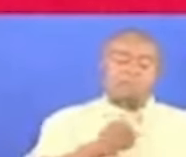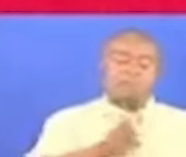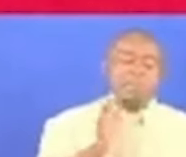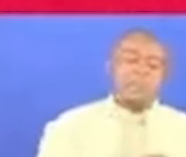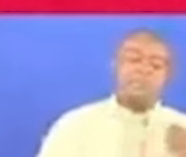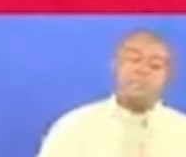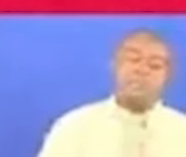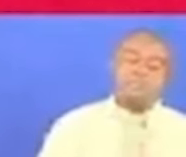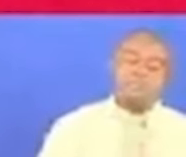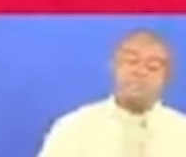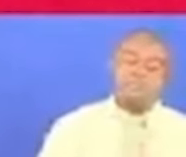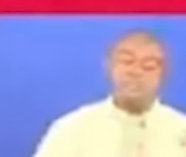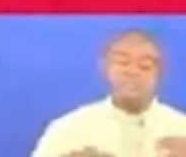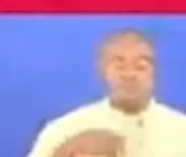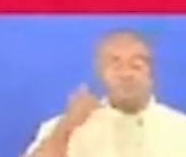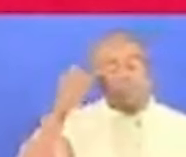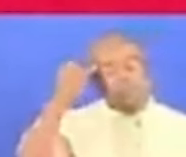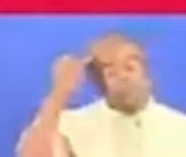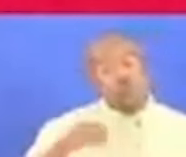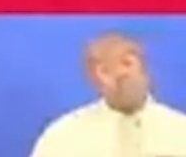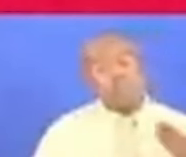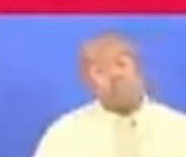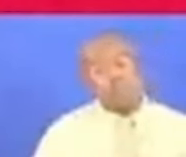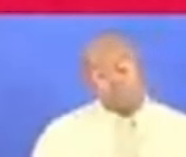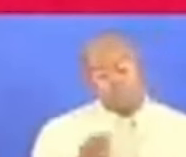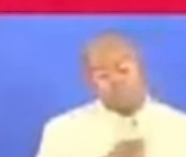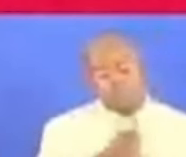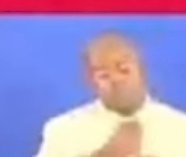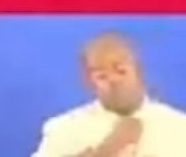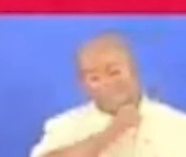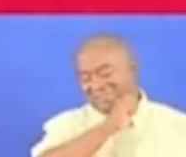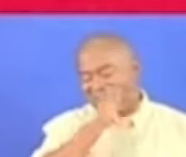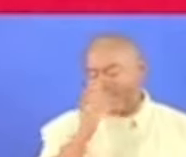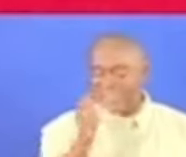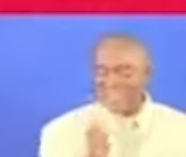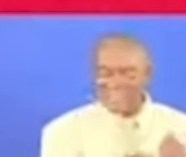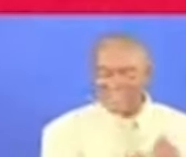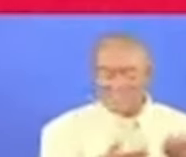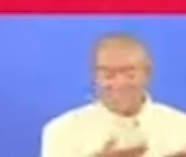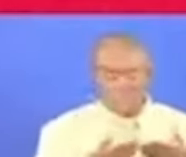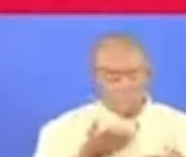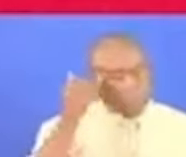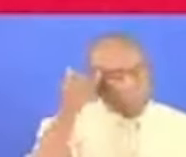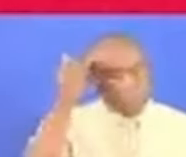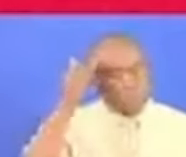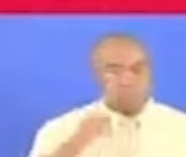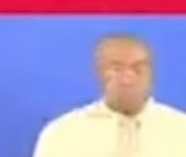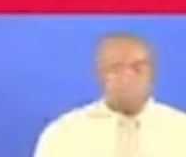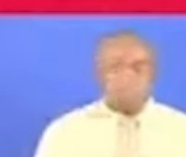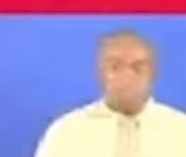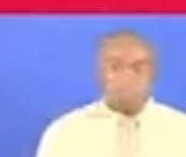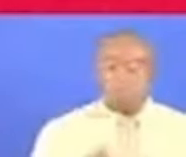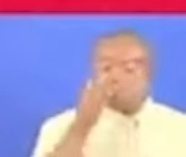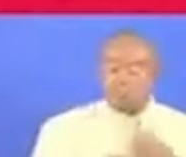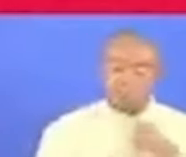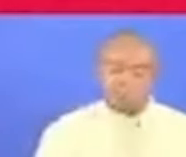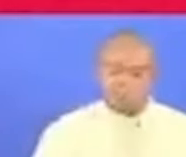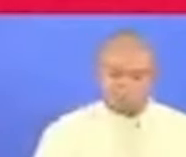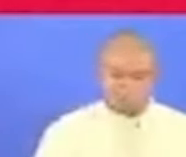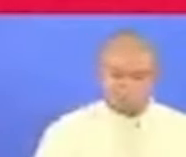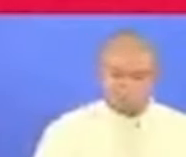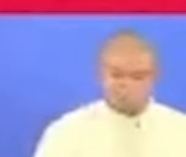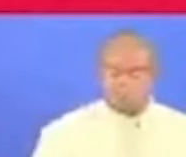kukubau wa Kama na kuf mabo kwa kuz ush wa Kama hio